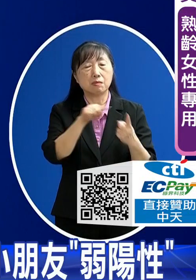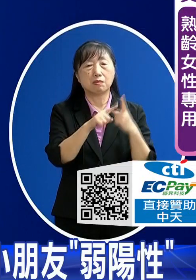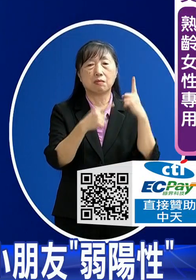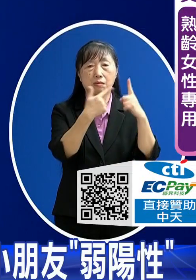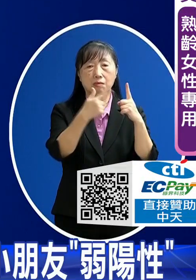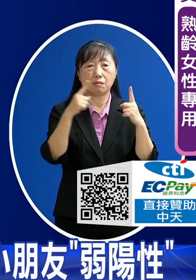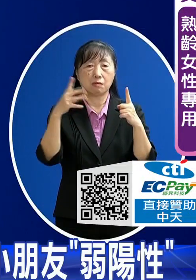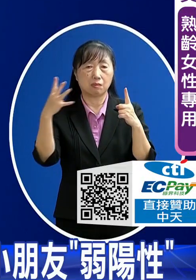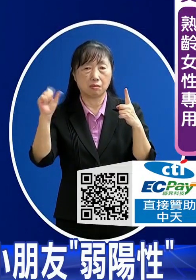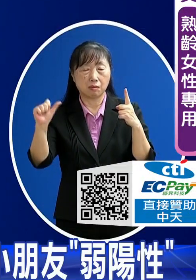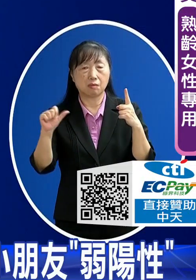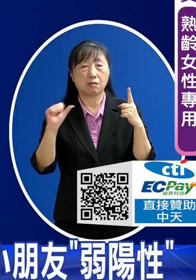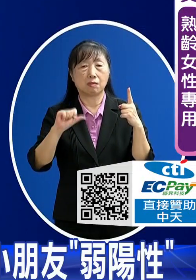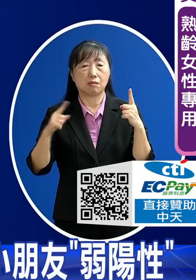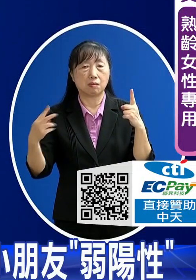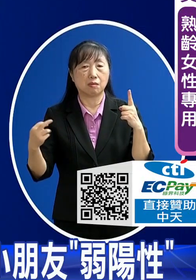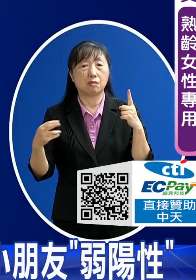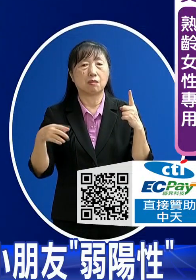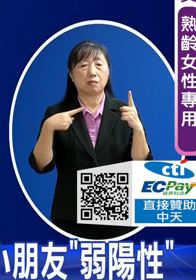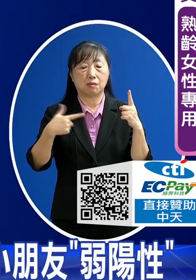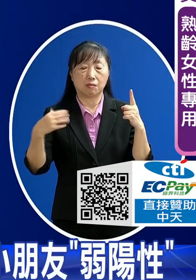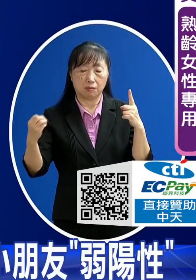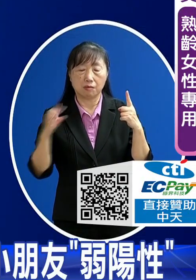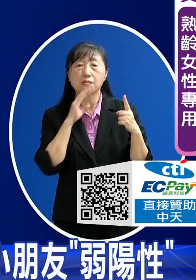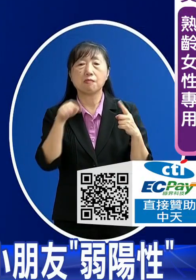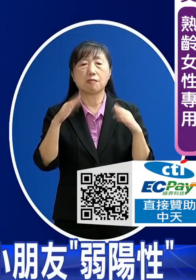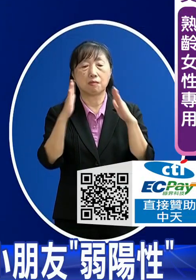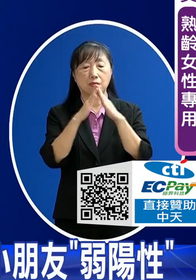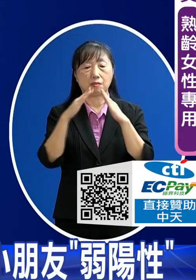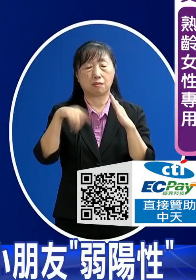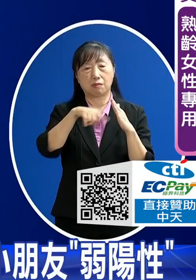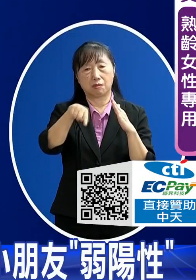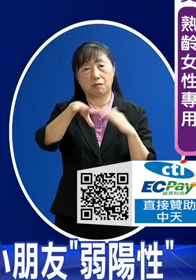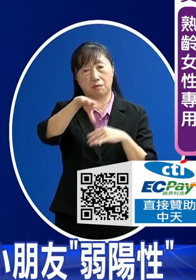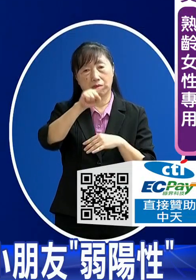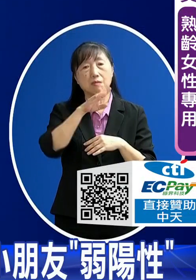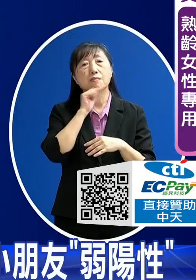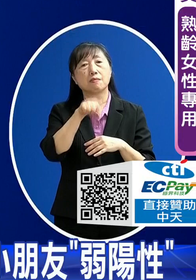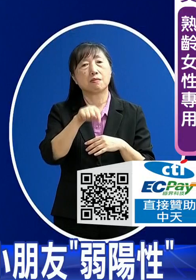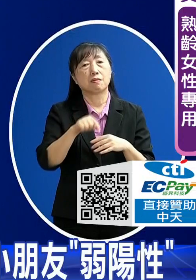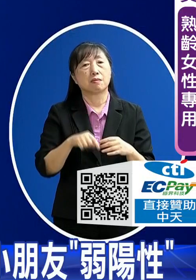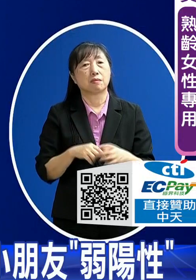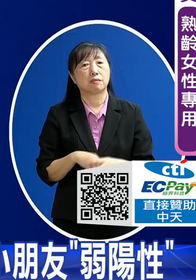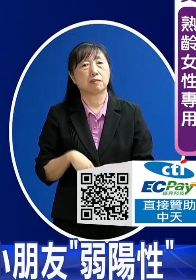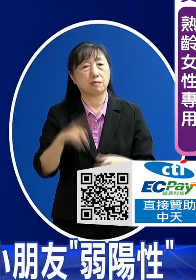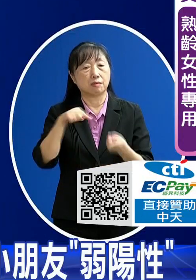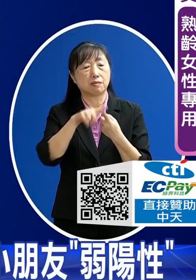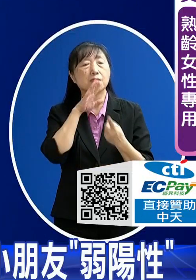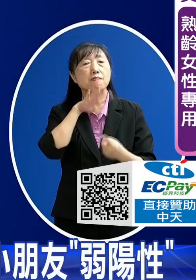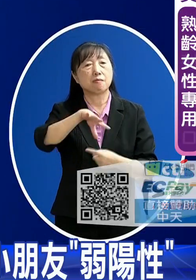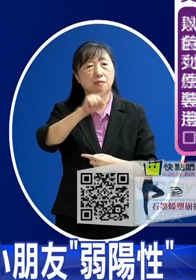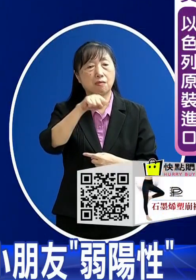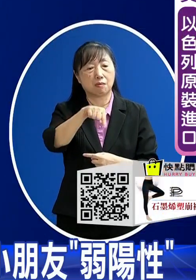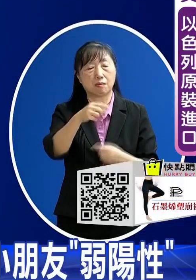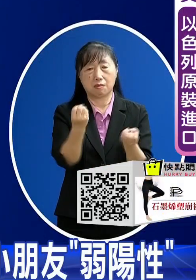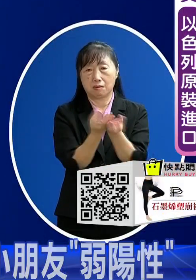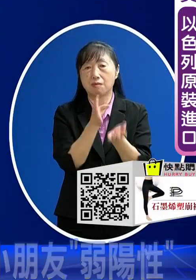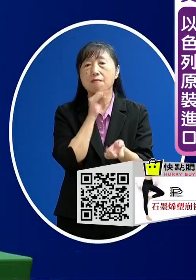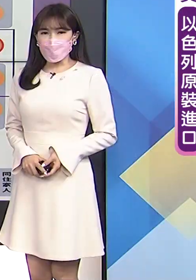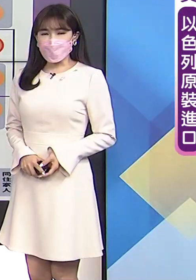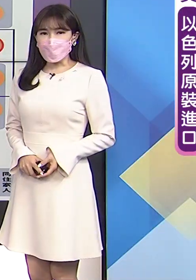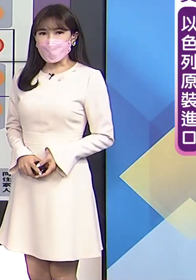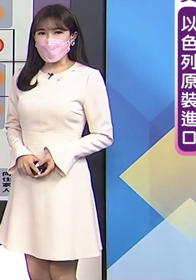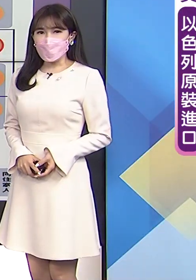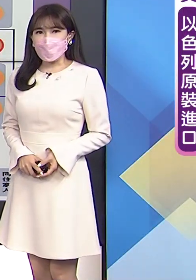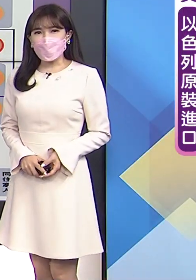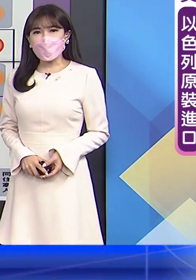16145、16155、16160这个家庭，是目前比较推论应该是较早感染的这个个案。 好，